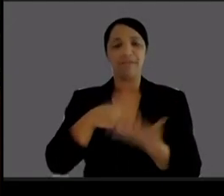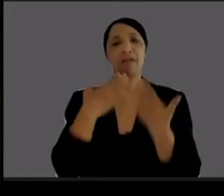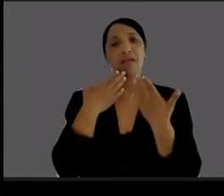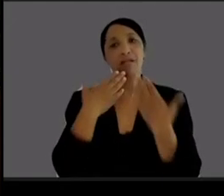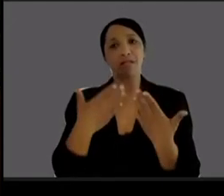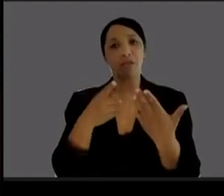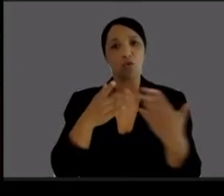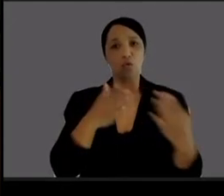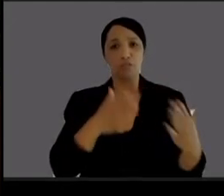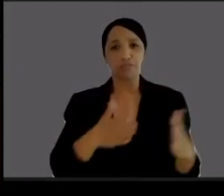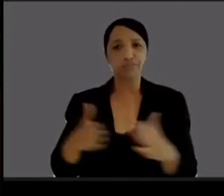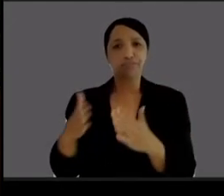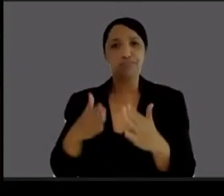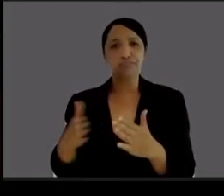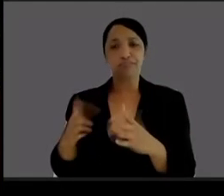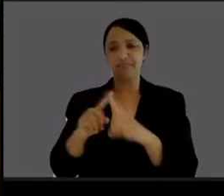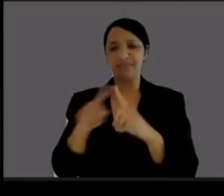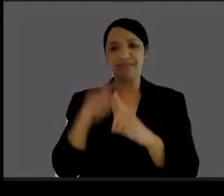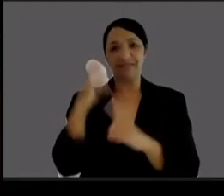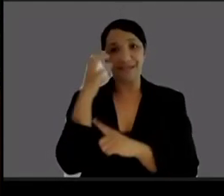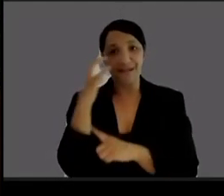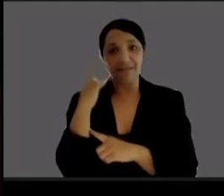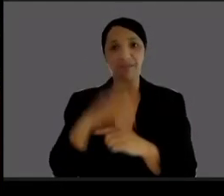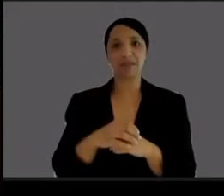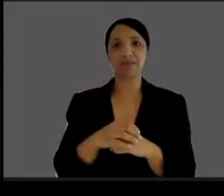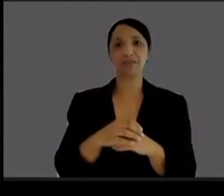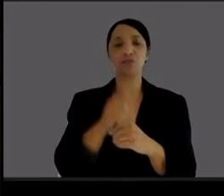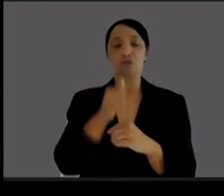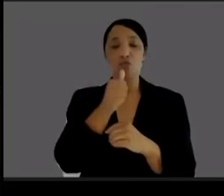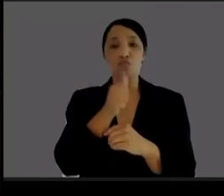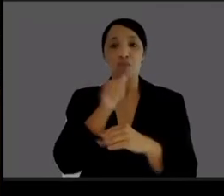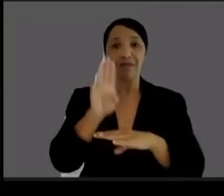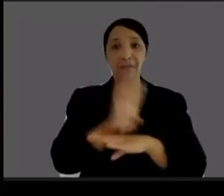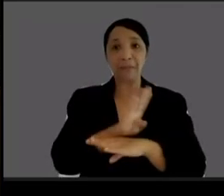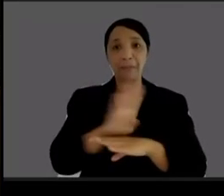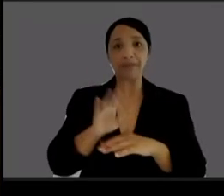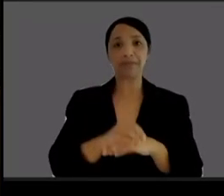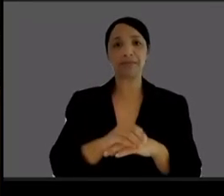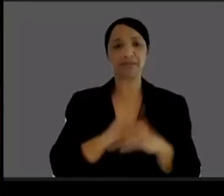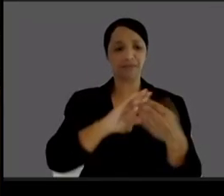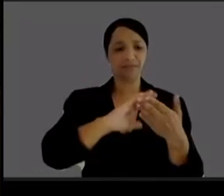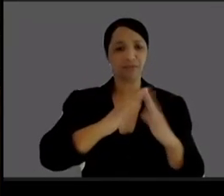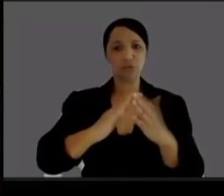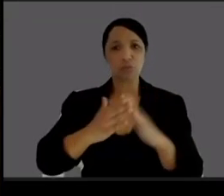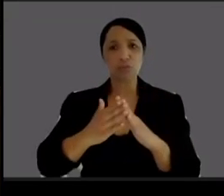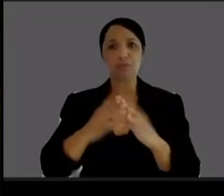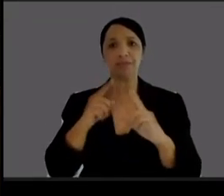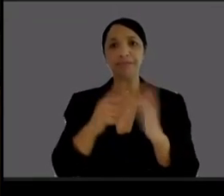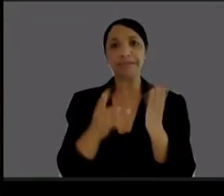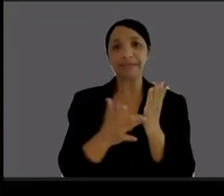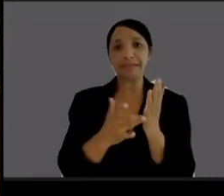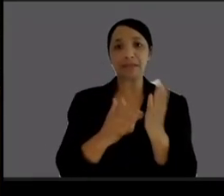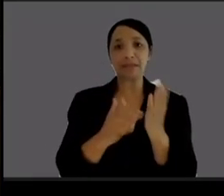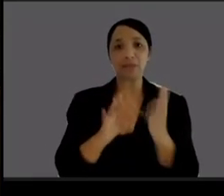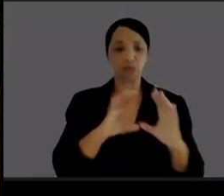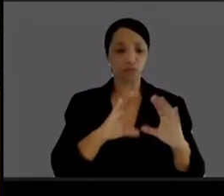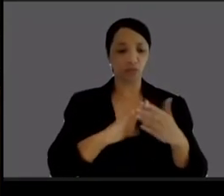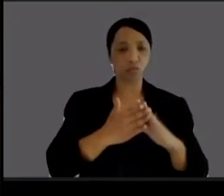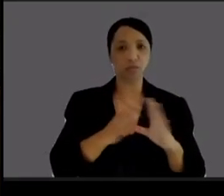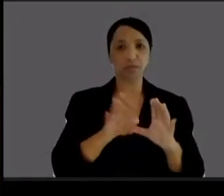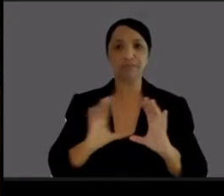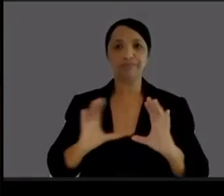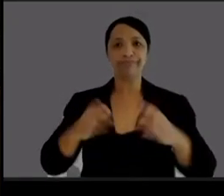皆様の大なご努力によってえ政府そしてもえ市民社会ええそしてテクニカル